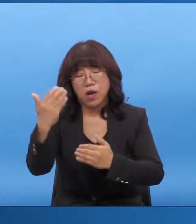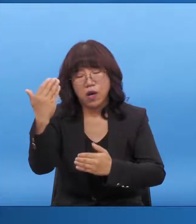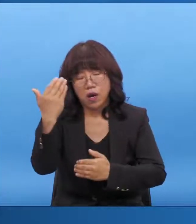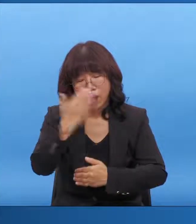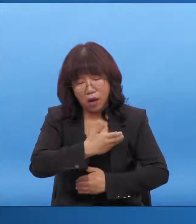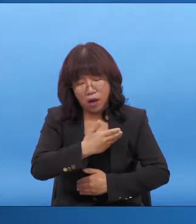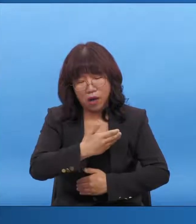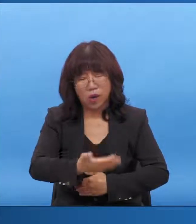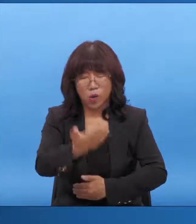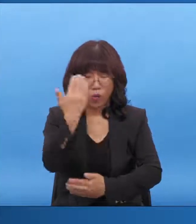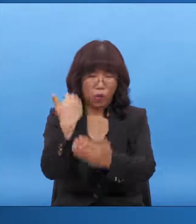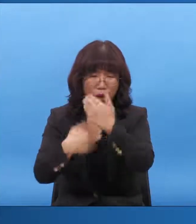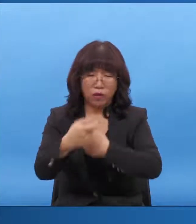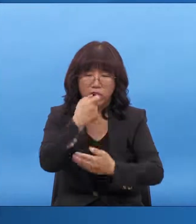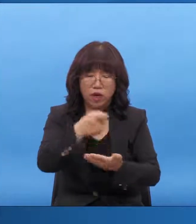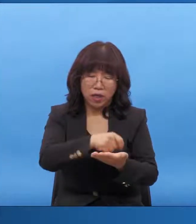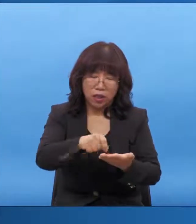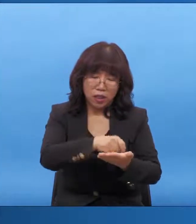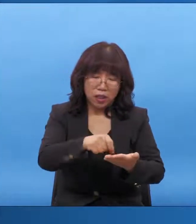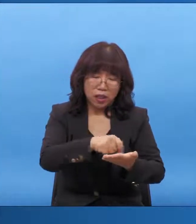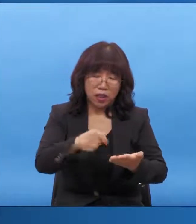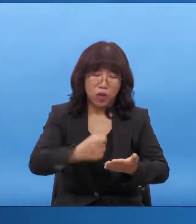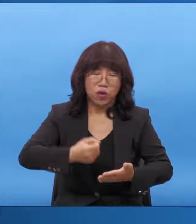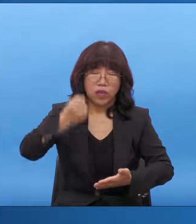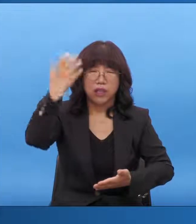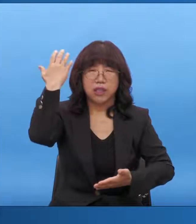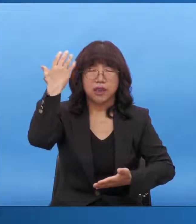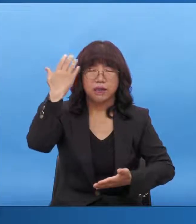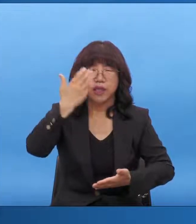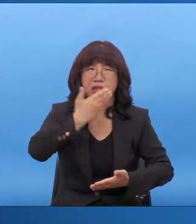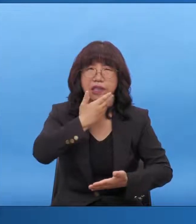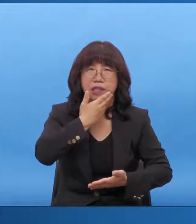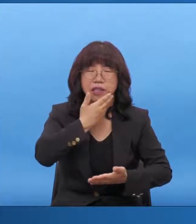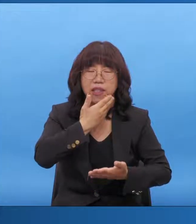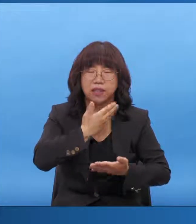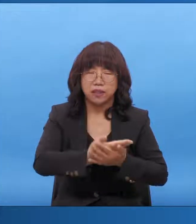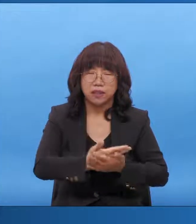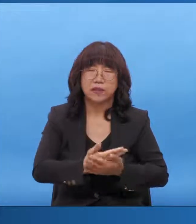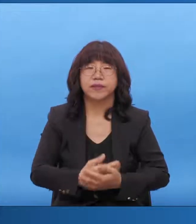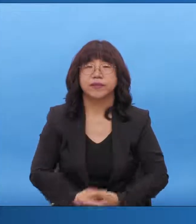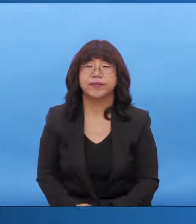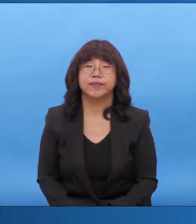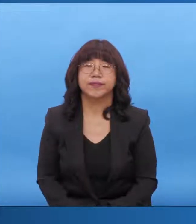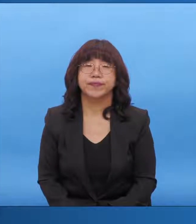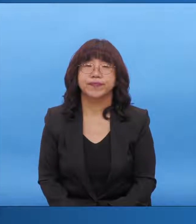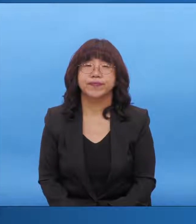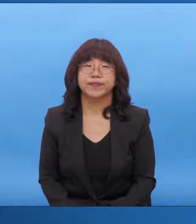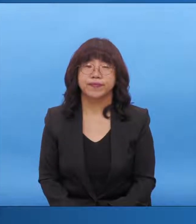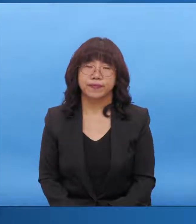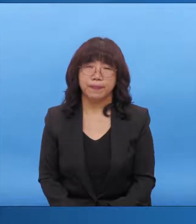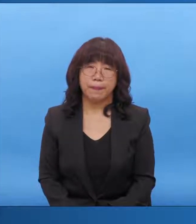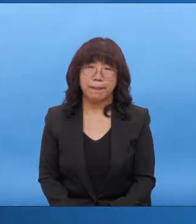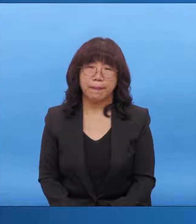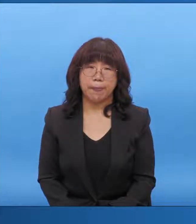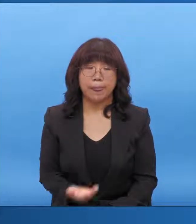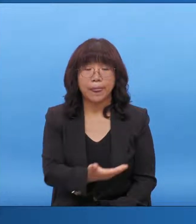다 기록을 할 건데 이런 생각이 들 And 정도예요. of course, it's done by grace, but I realized, I should have taken notes at that time. 렘넌트는 기록하라니까요.